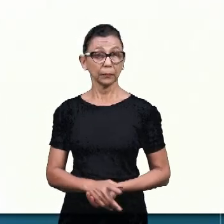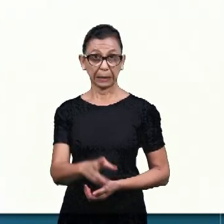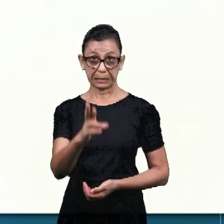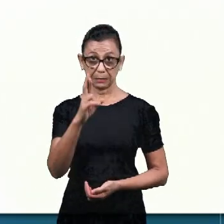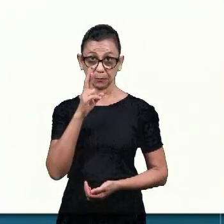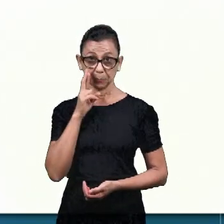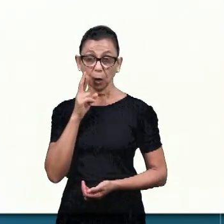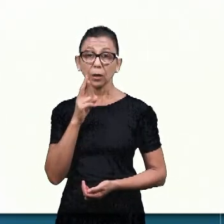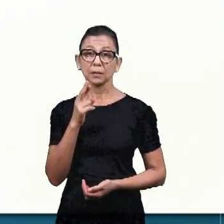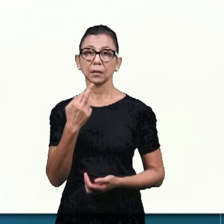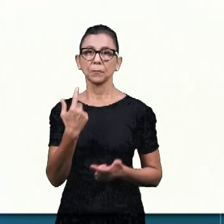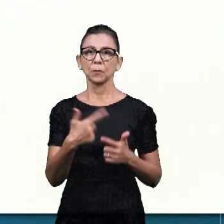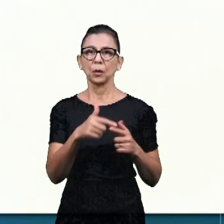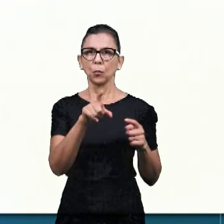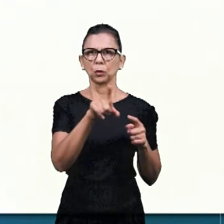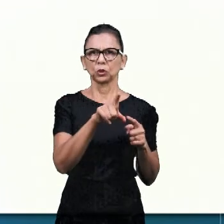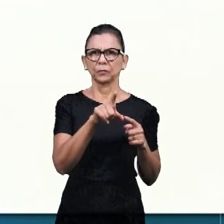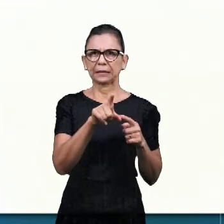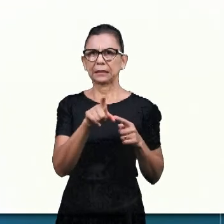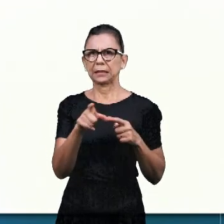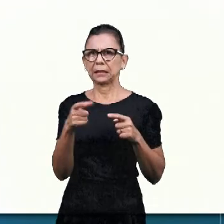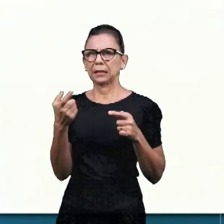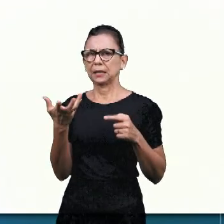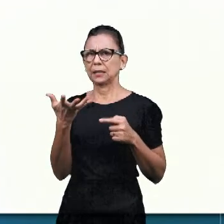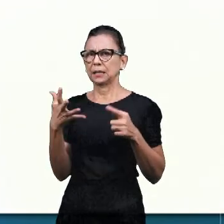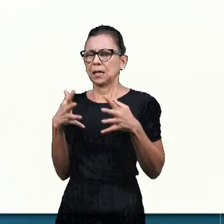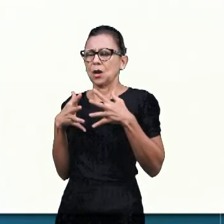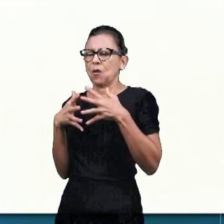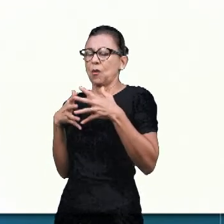veut confondre la raison,